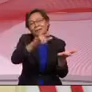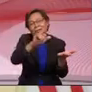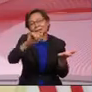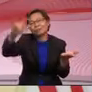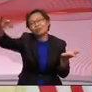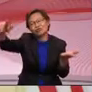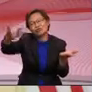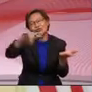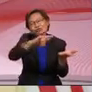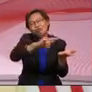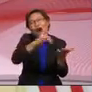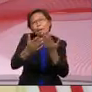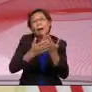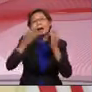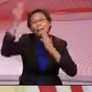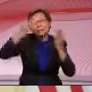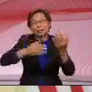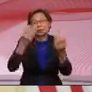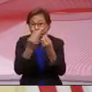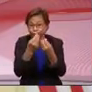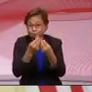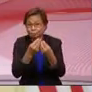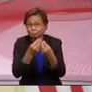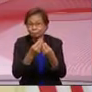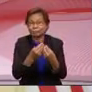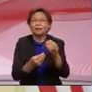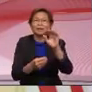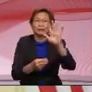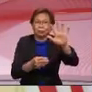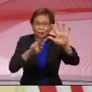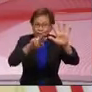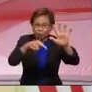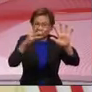KLIA. Daripada jumlah itu, sebanyak